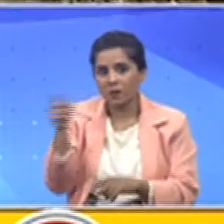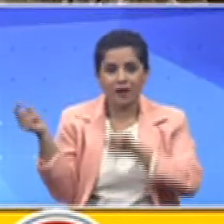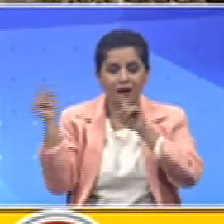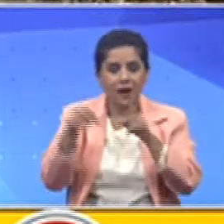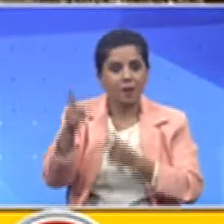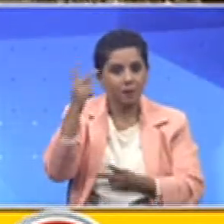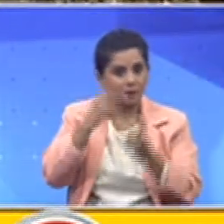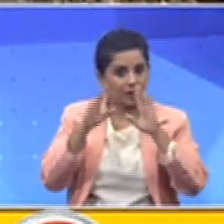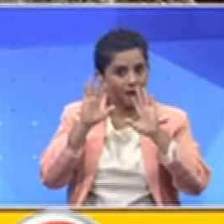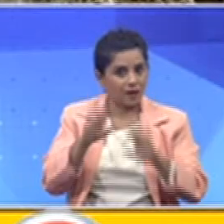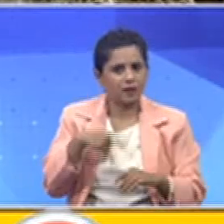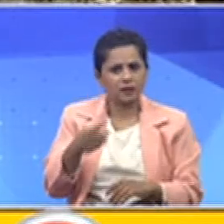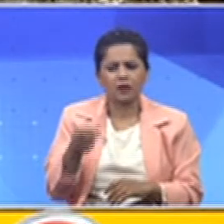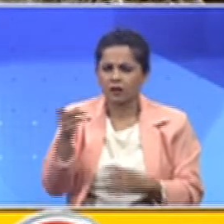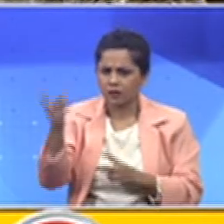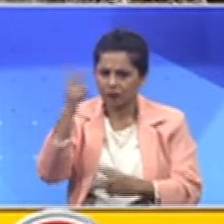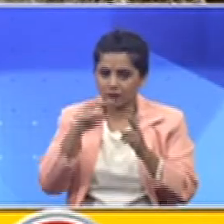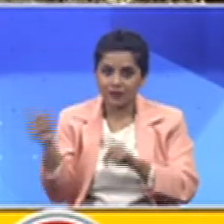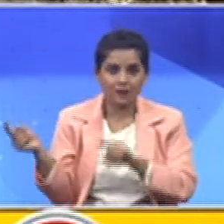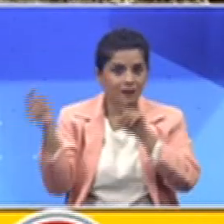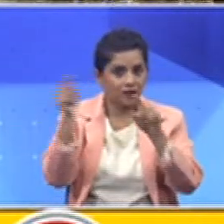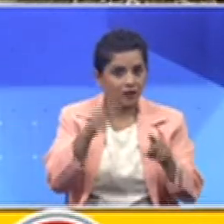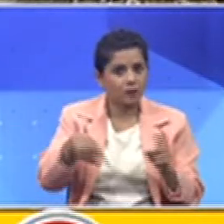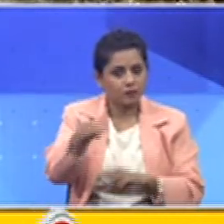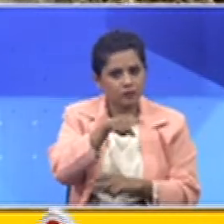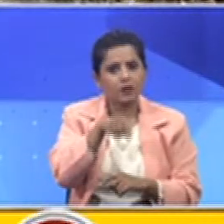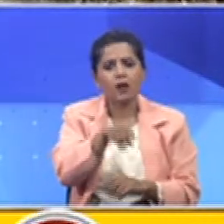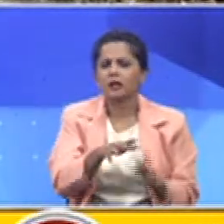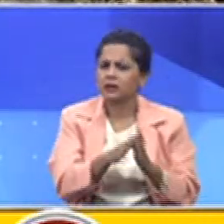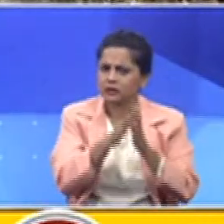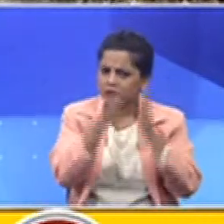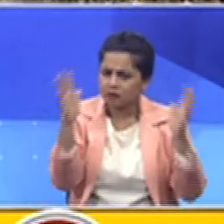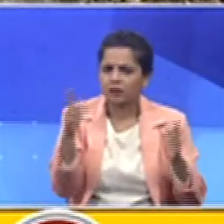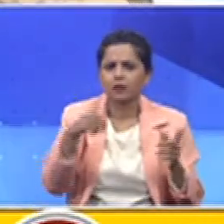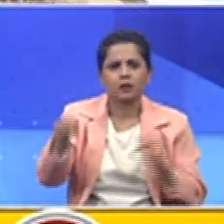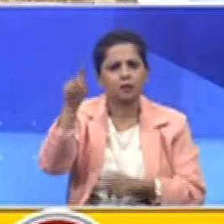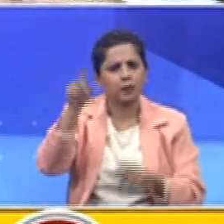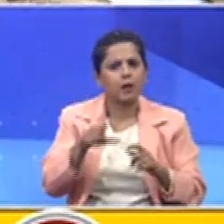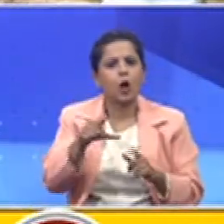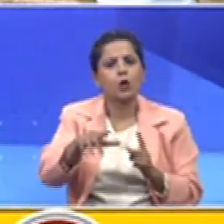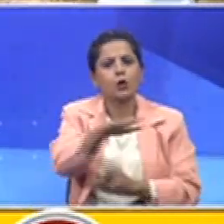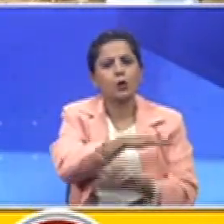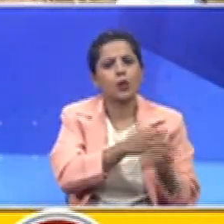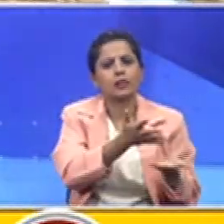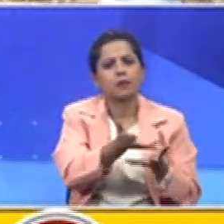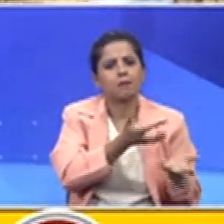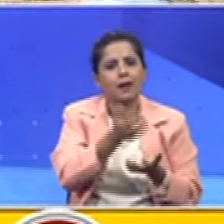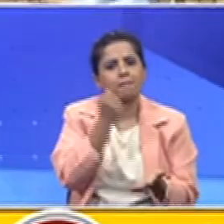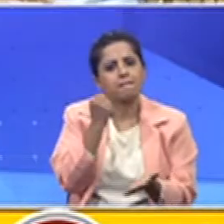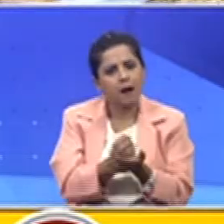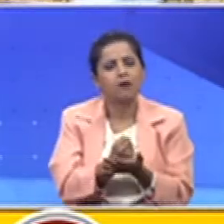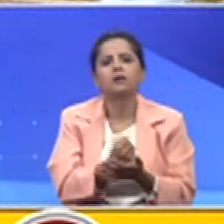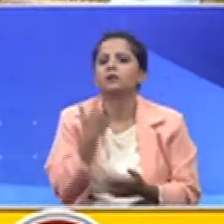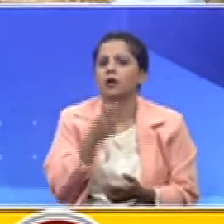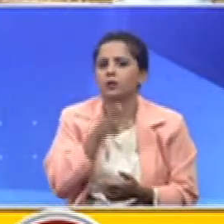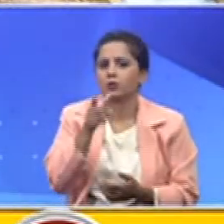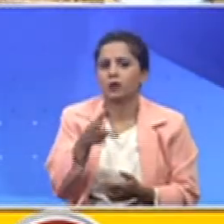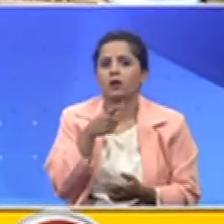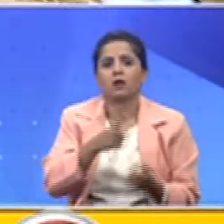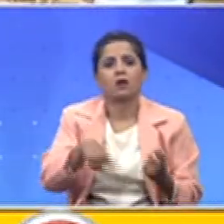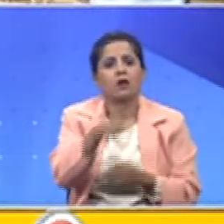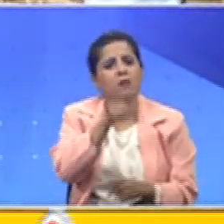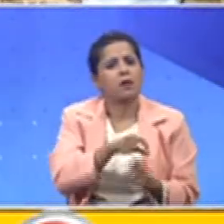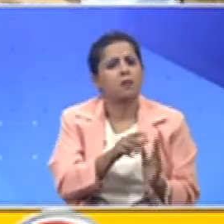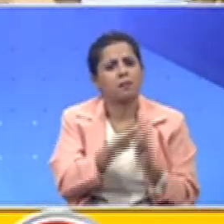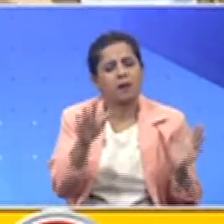थी कि वो यात्रा के दौरान ज्यादा से ज्यादा लोकल प्रोडक्ट्स खरीदें। इसका वहां